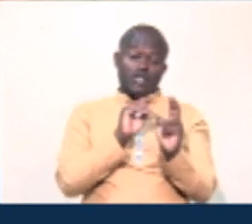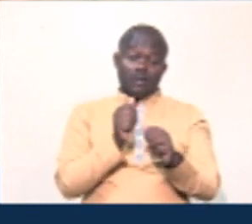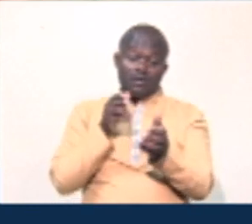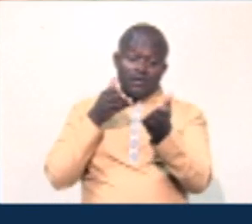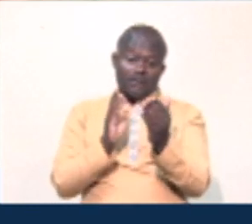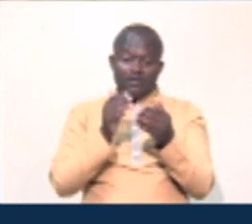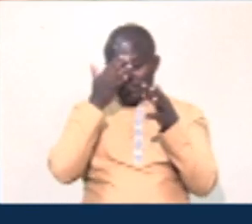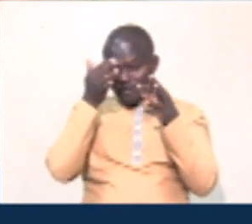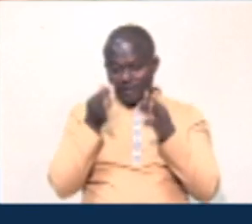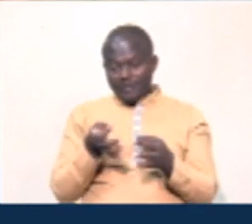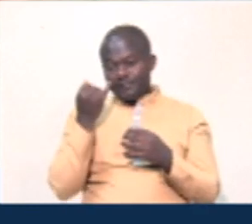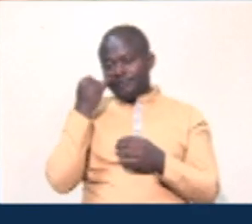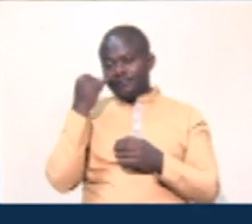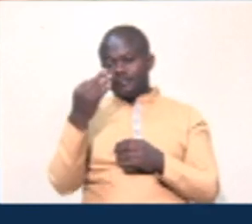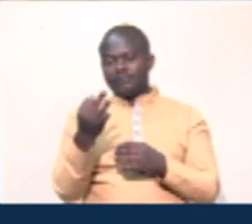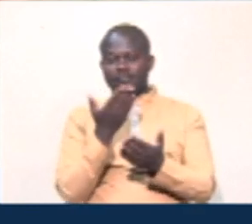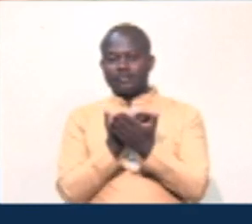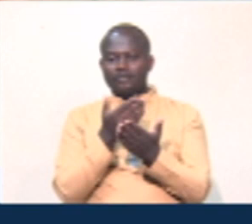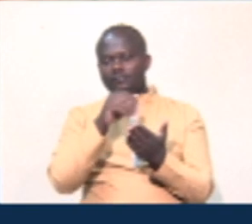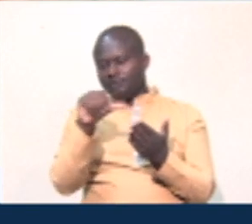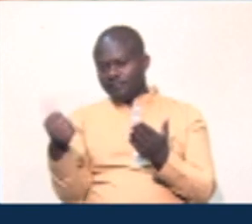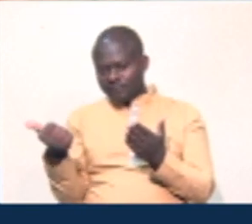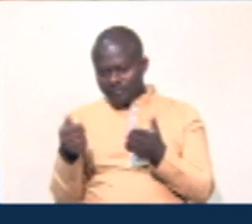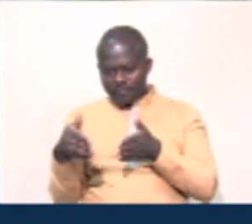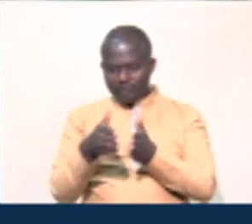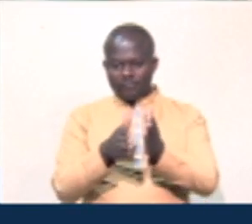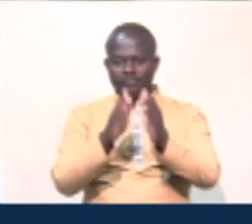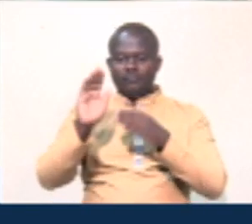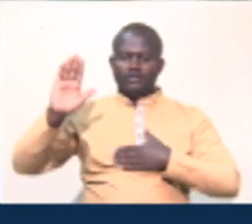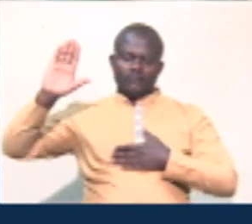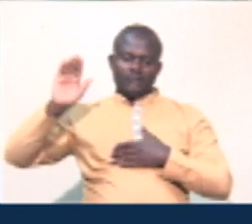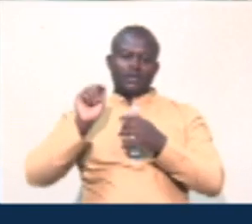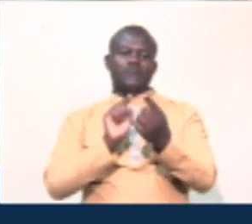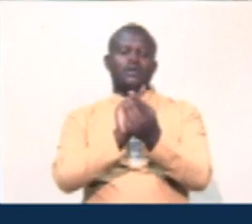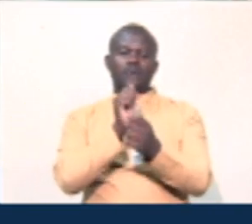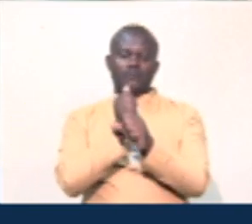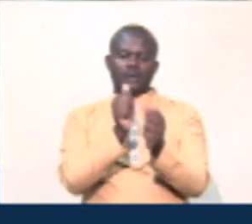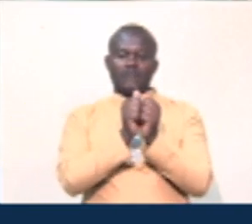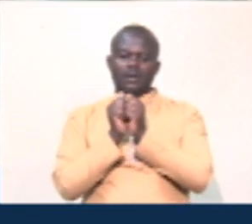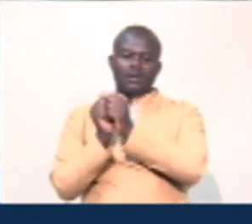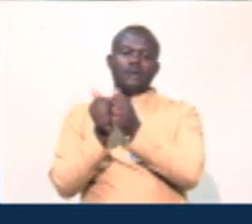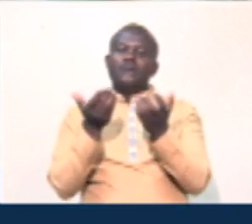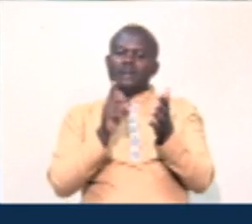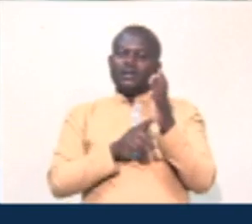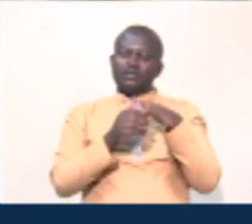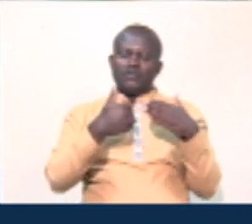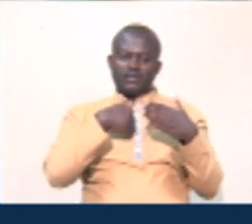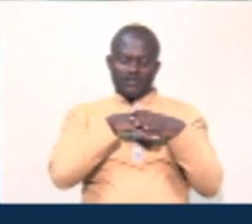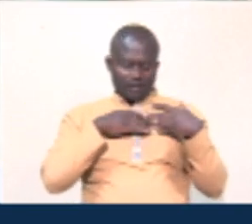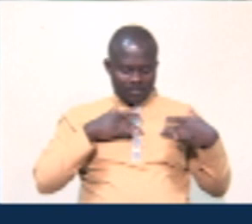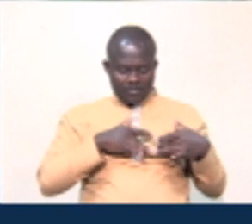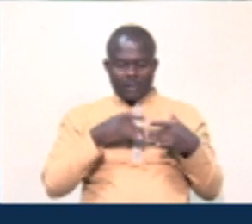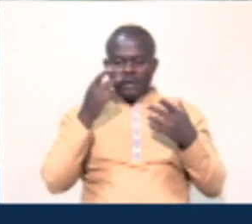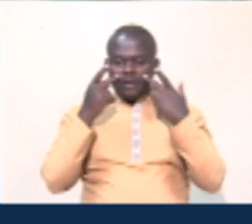rwiyemeje, wenda nubwo bisaba izindi nzira wenda zo kubanza kurahira no guhura nawe mukorana, ariko niki mufite ku mutima mubona